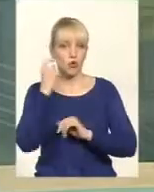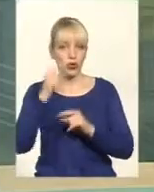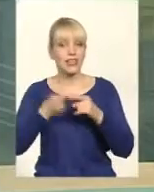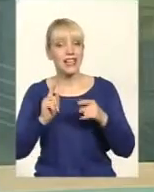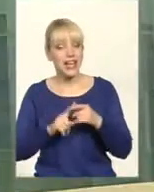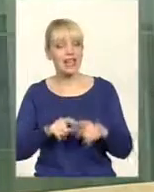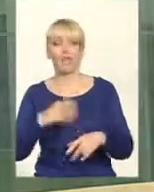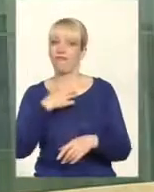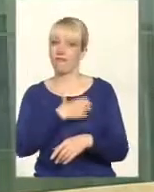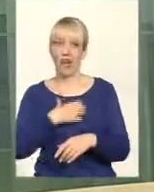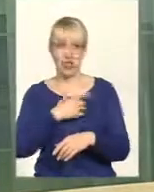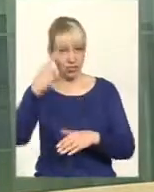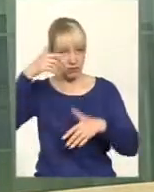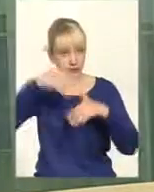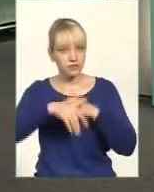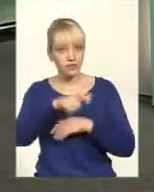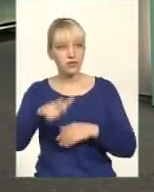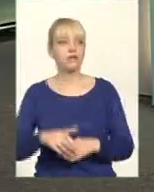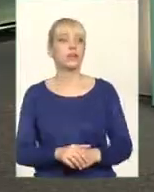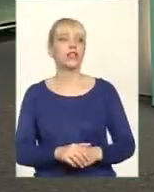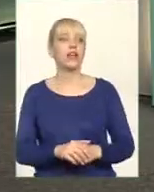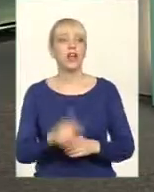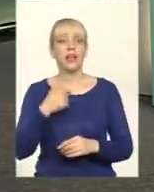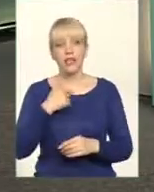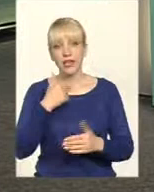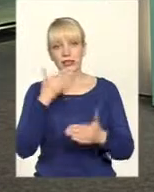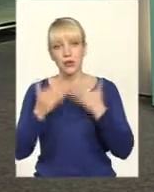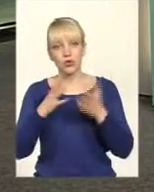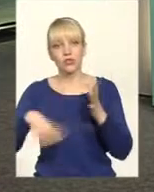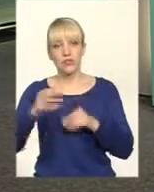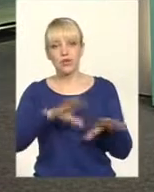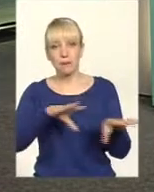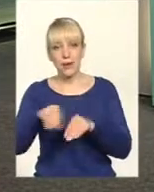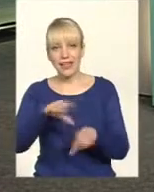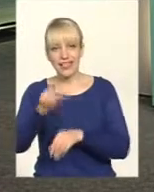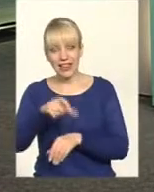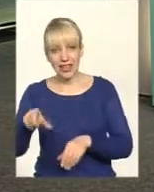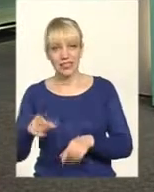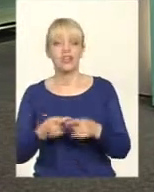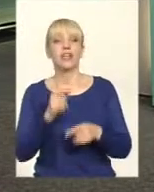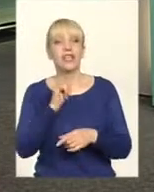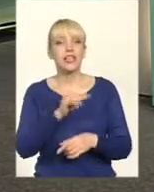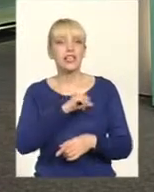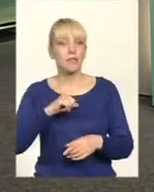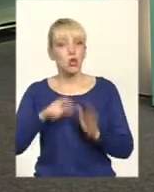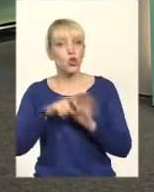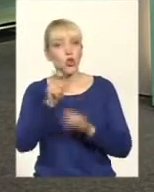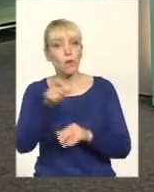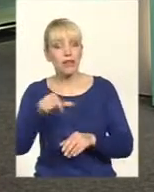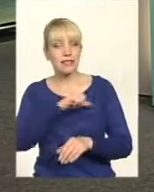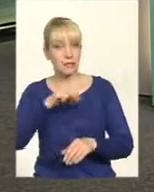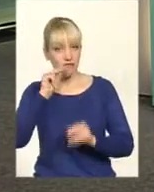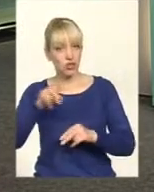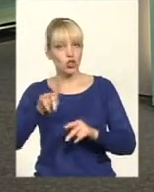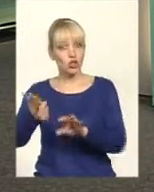важно психологически осознавать. Скажите, пожалуйста, от я запитую всех переселенцев, ну, можливо, и сами донбассцы винні у тому, что они пустили